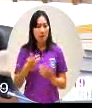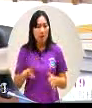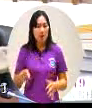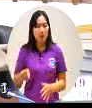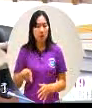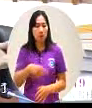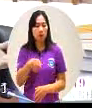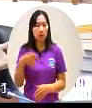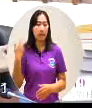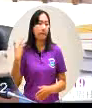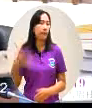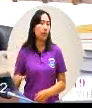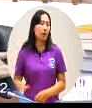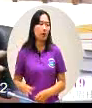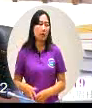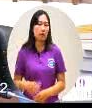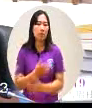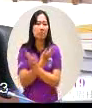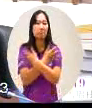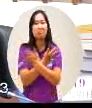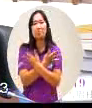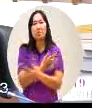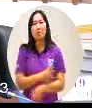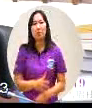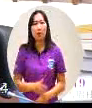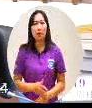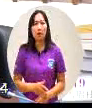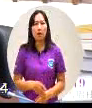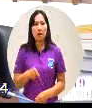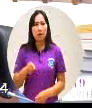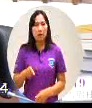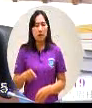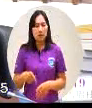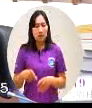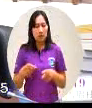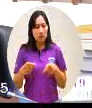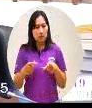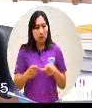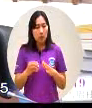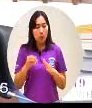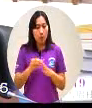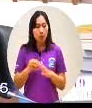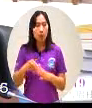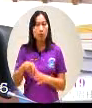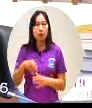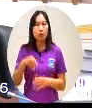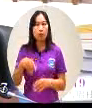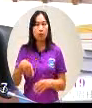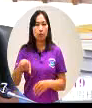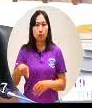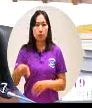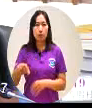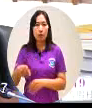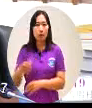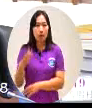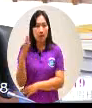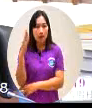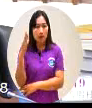局长、咱的警察局长、甲民政局长、甲公所陈局长都愿意在明年